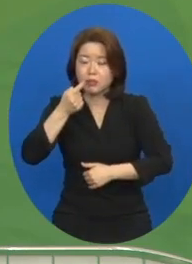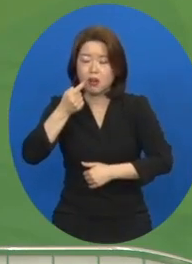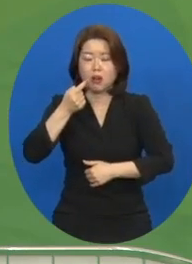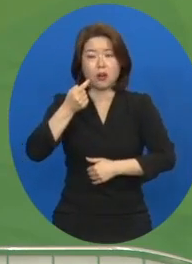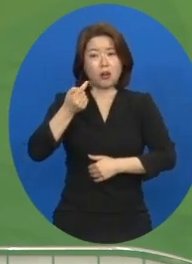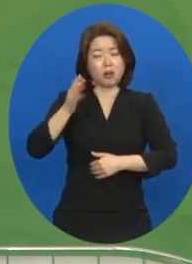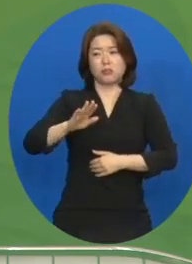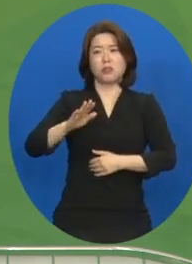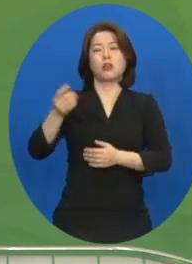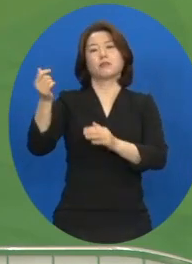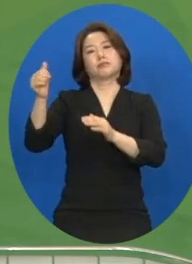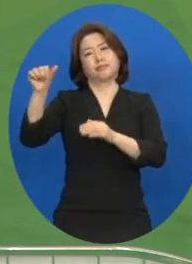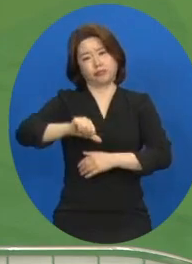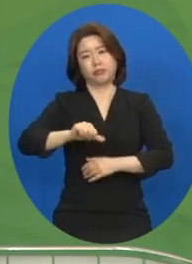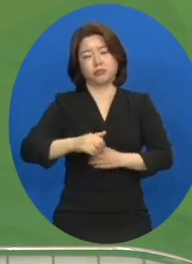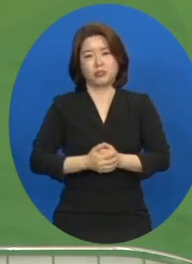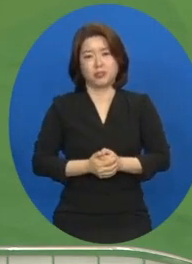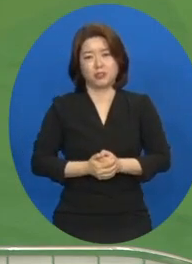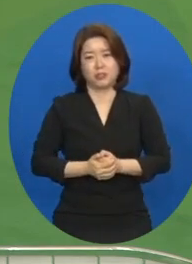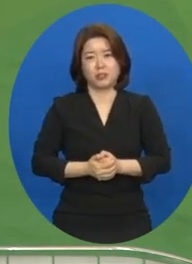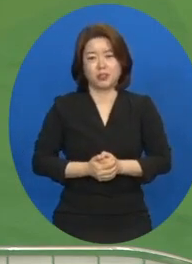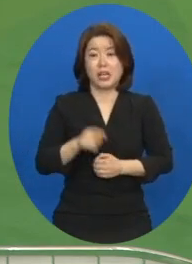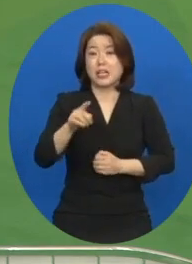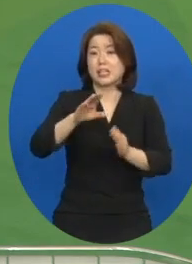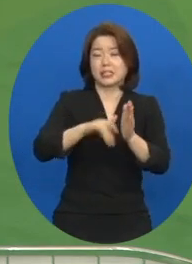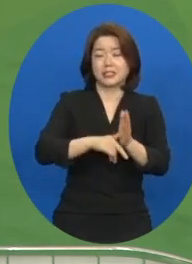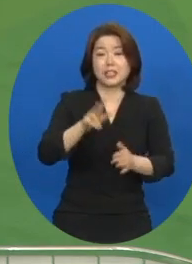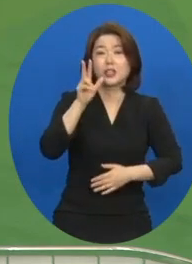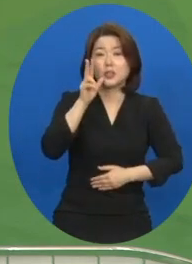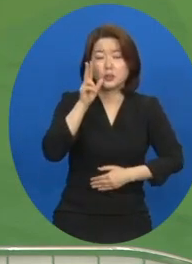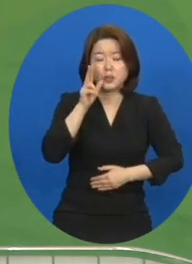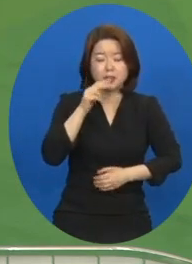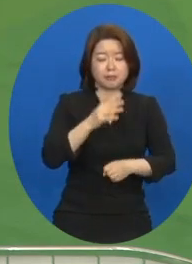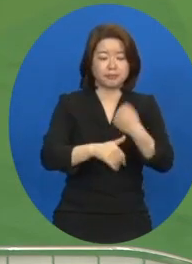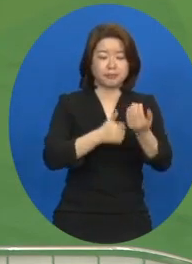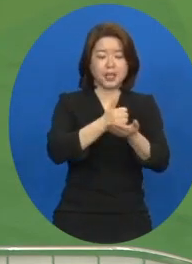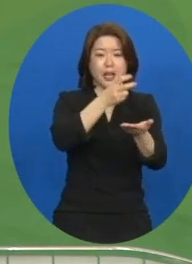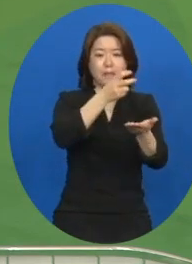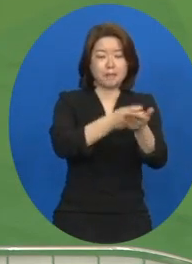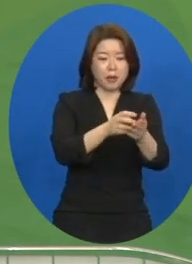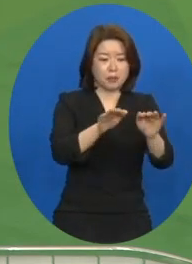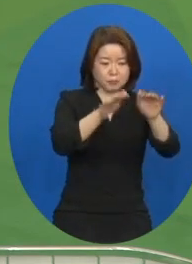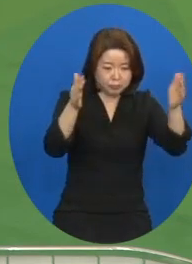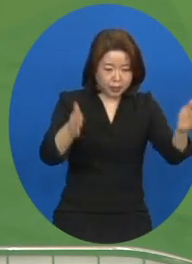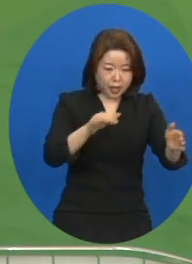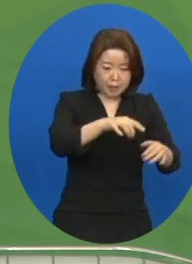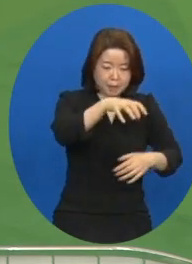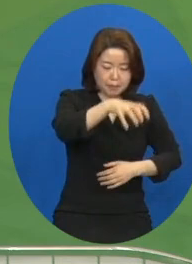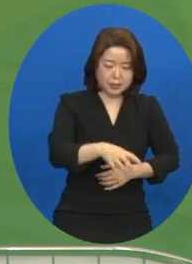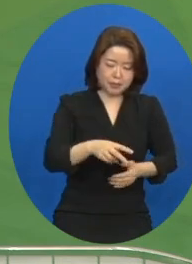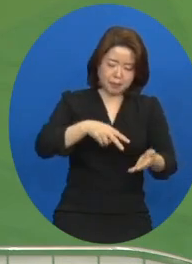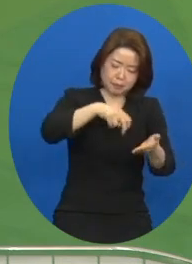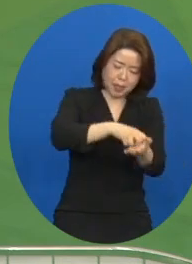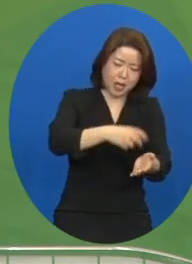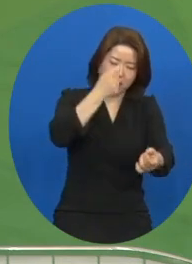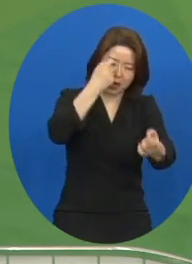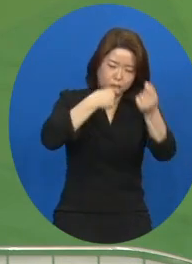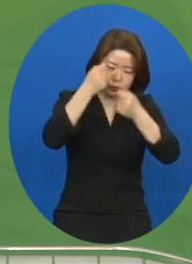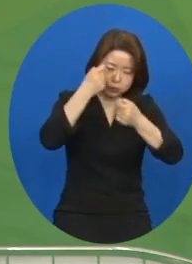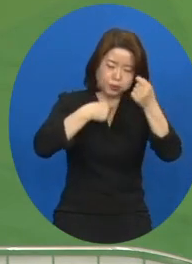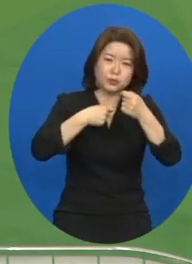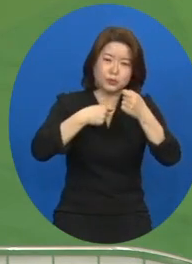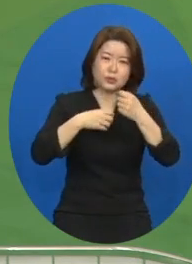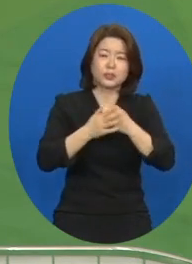여호수아는 하나님의 궤 앞에서 꼬꾸라져서 울면서 하나님께 기도했습니다.